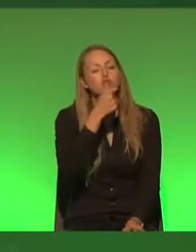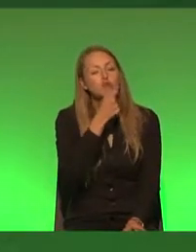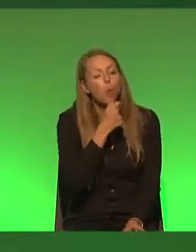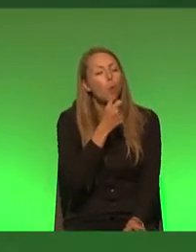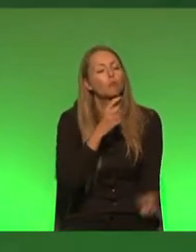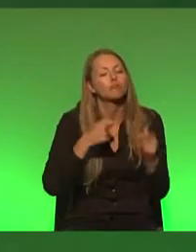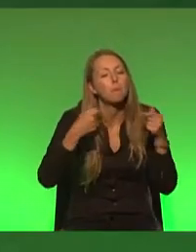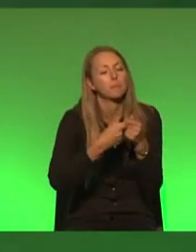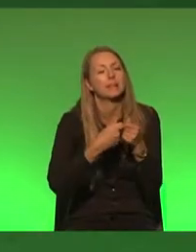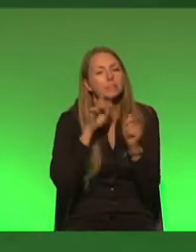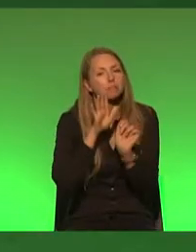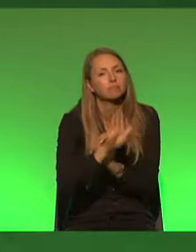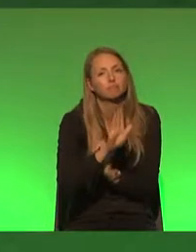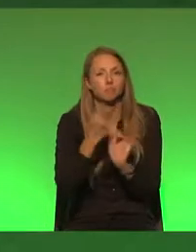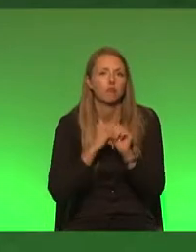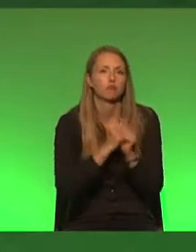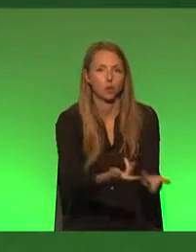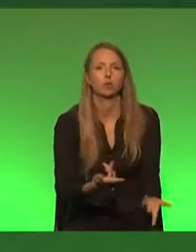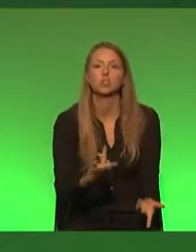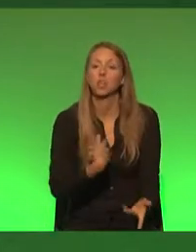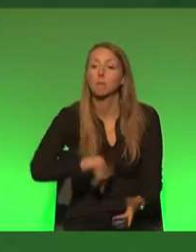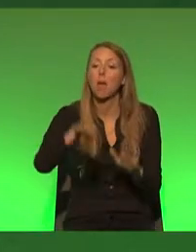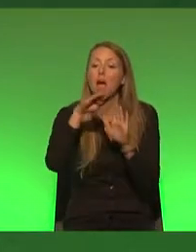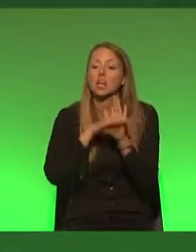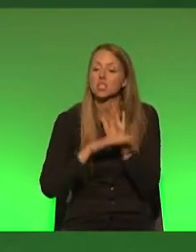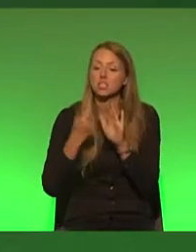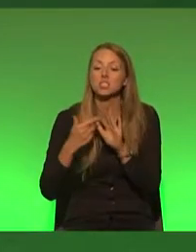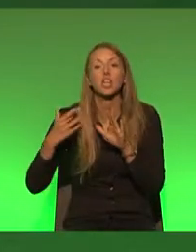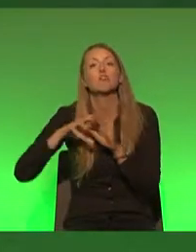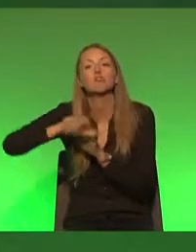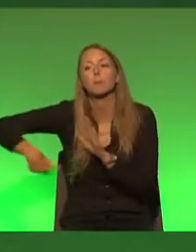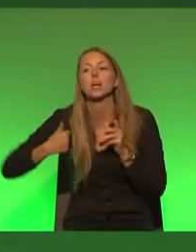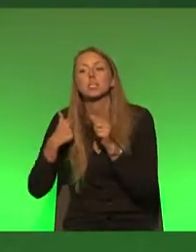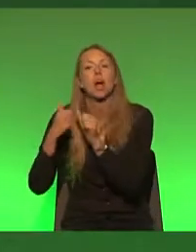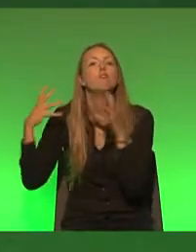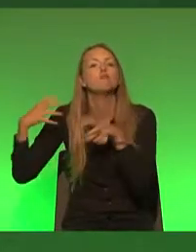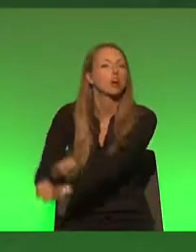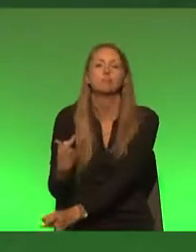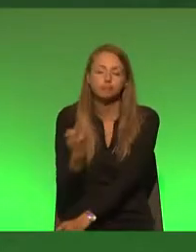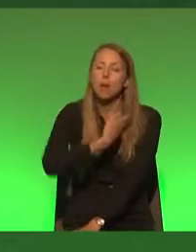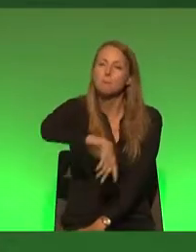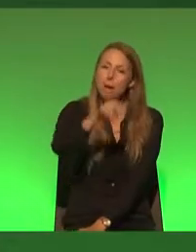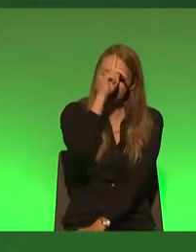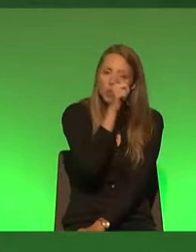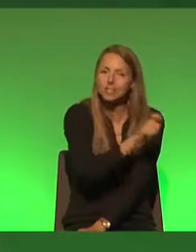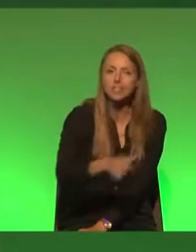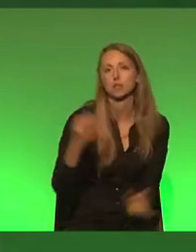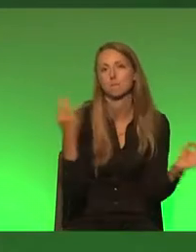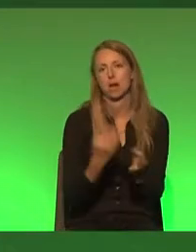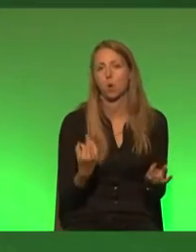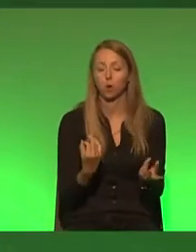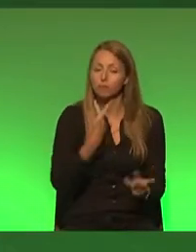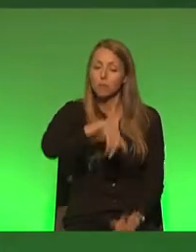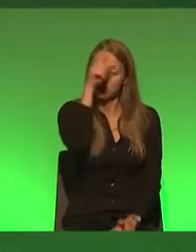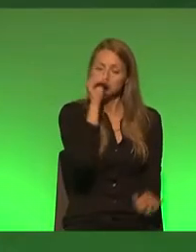nämlich recht. Nicht mehr Gesetze fangen Verbrecher, sondern mehr Polizisten. Und mehr Polizisten schaffen auch wirklich mehr echte